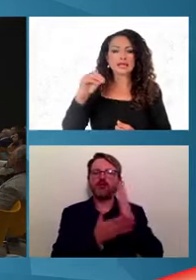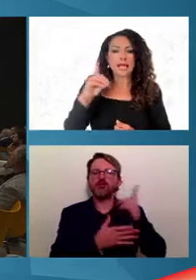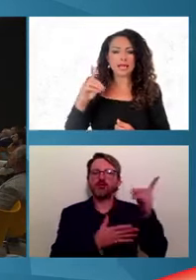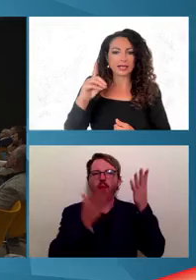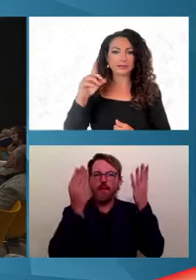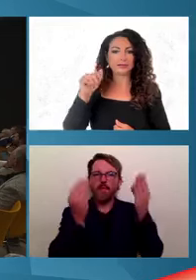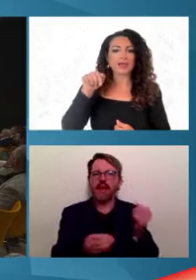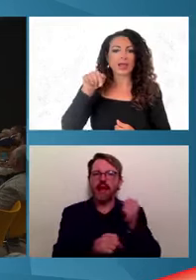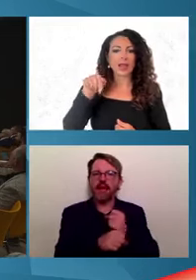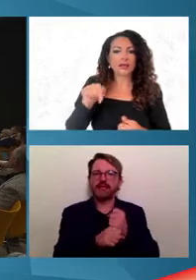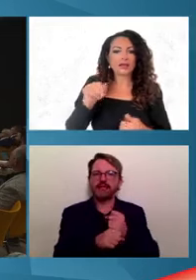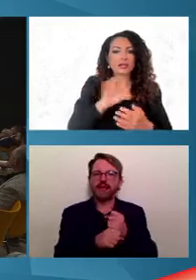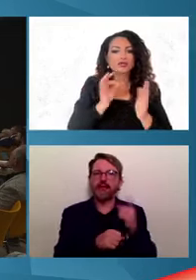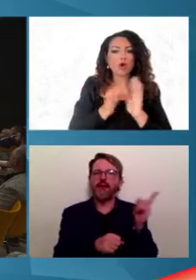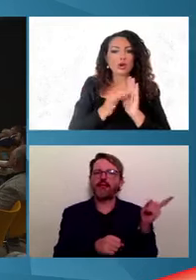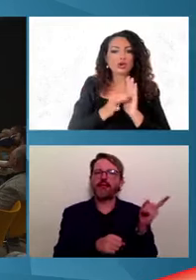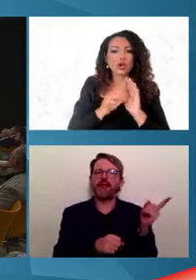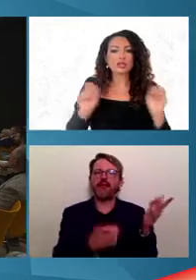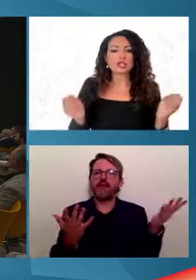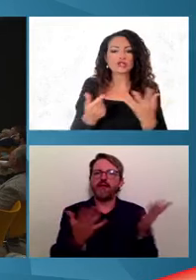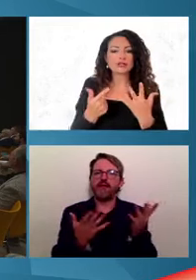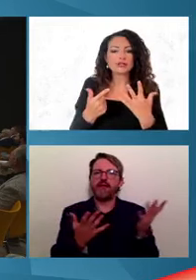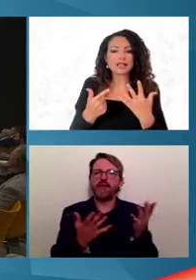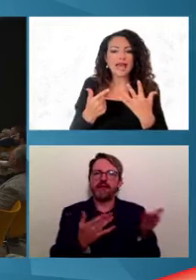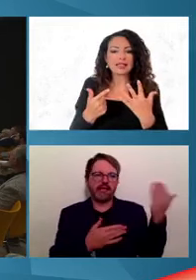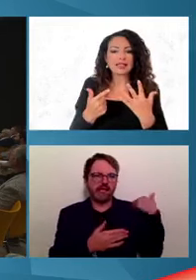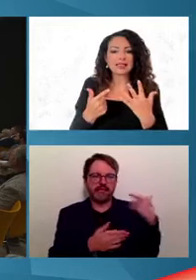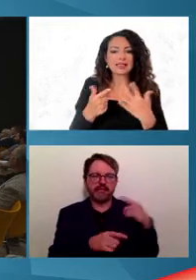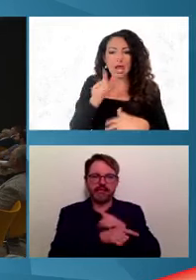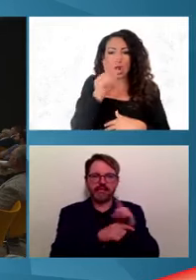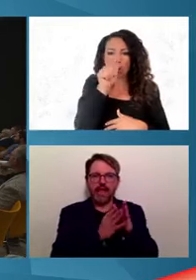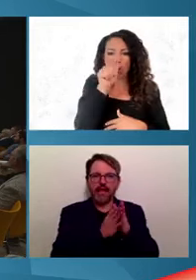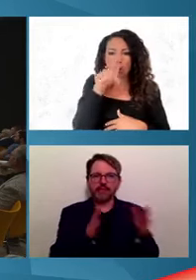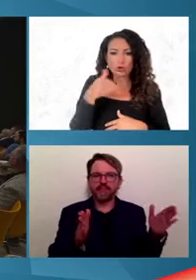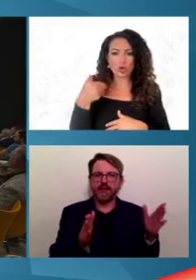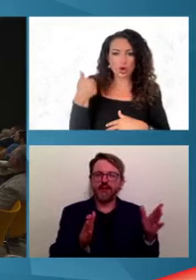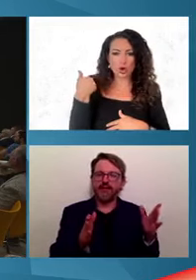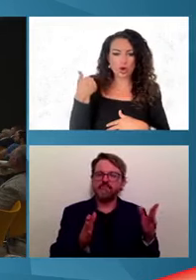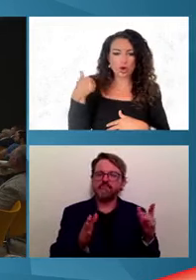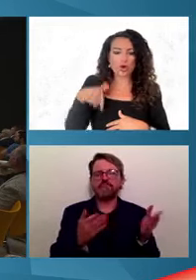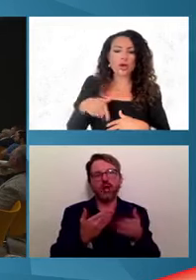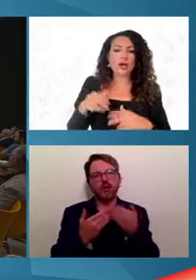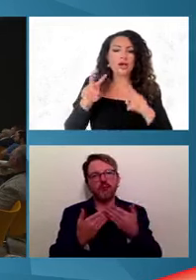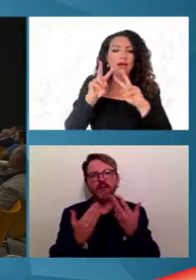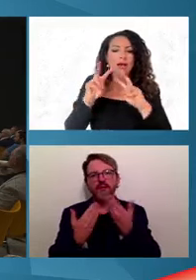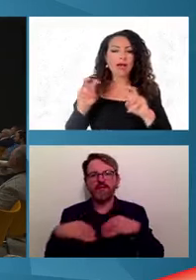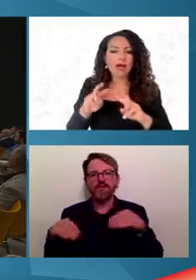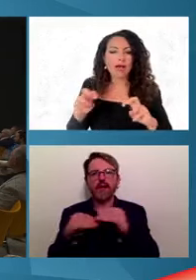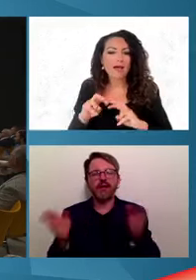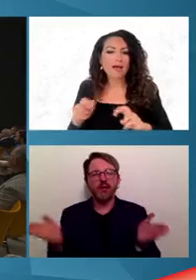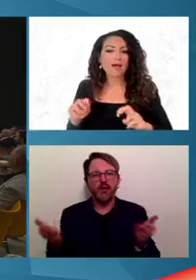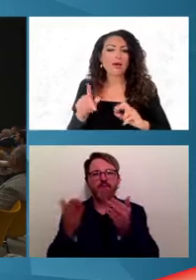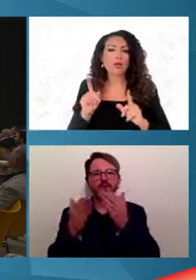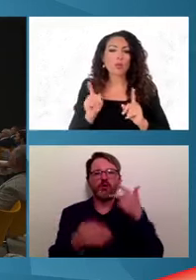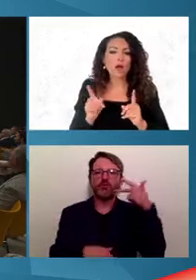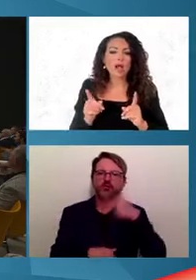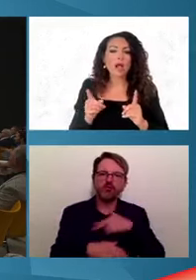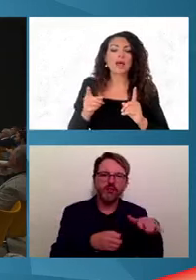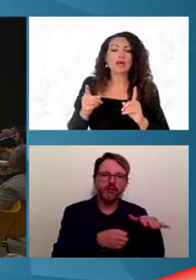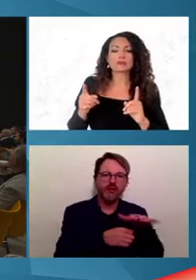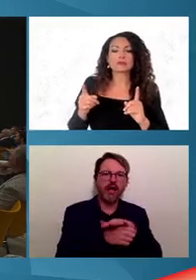und Herausforderungen dieser Legislatur, von der Familienförderung über das Sozialwesen,